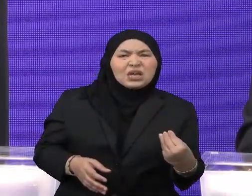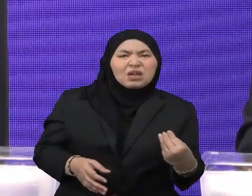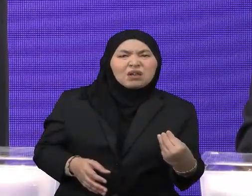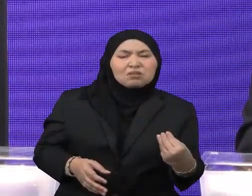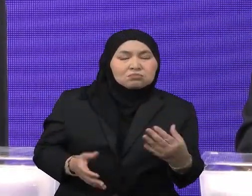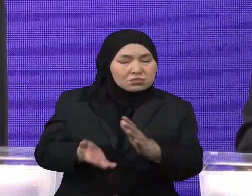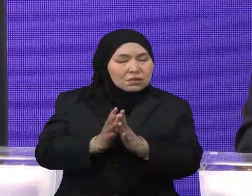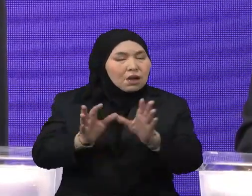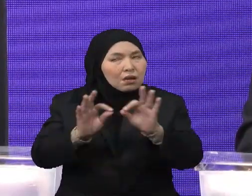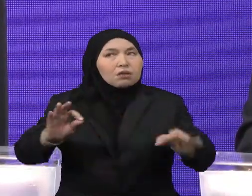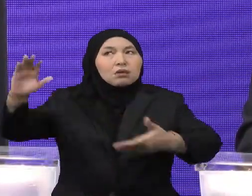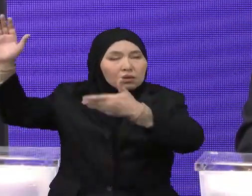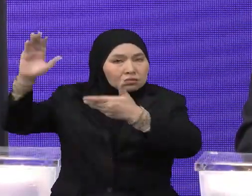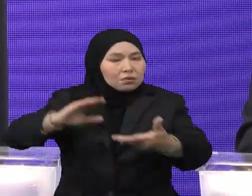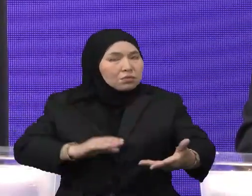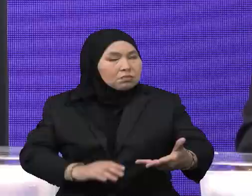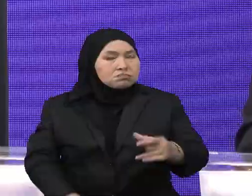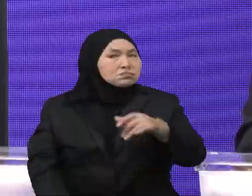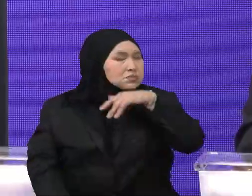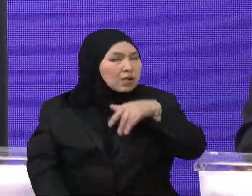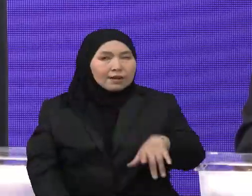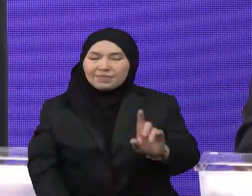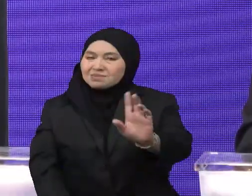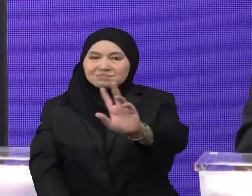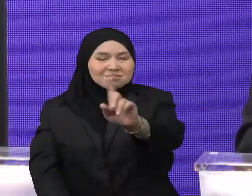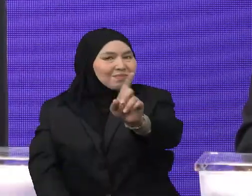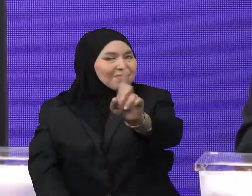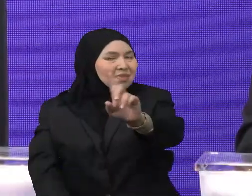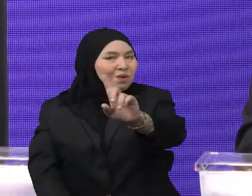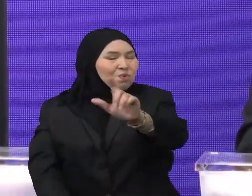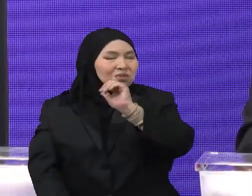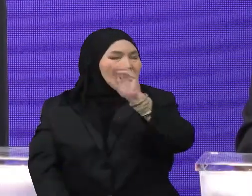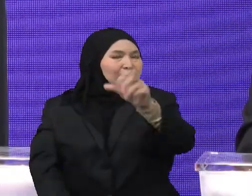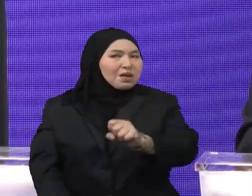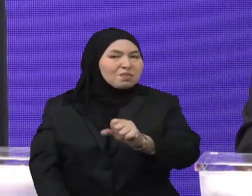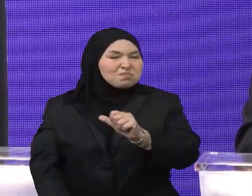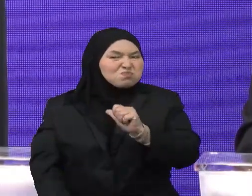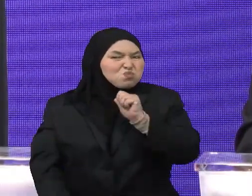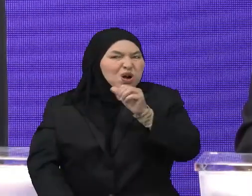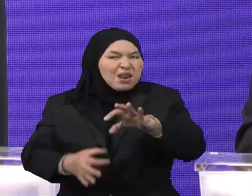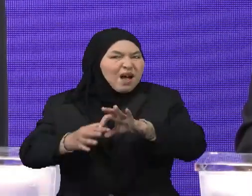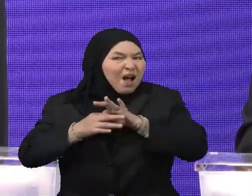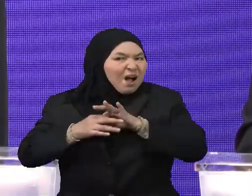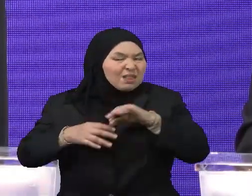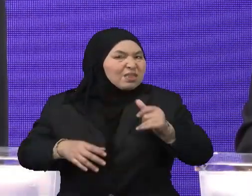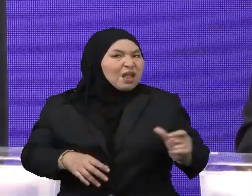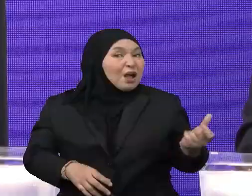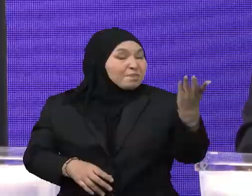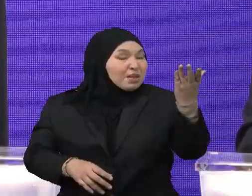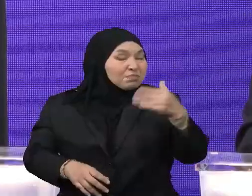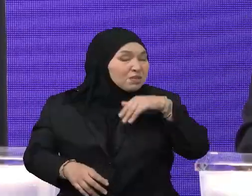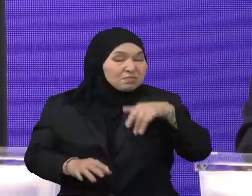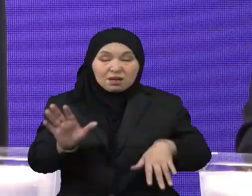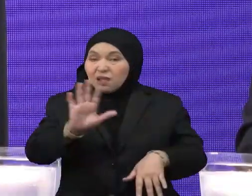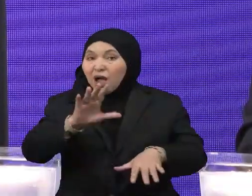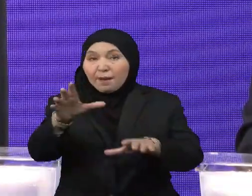ayat ini diturunkan Nabi SAW akan mengambil walaupun sedikit benih yang bukan hak Baginda Nabi shallallahu alaihi wasallam dalam masa yang sama